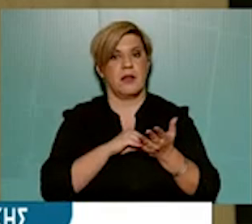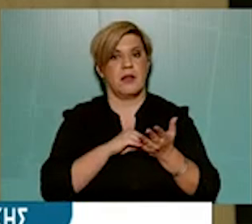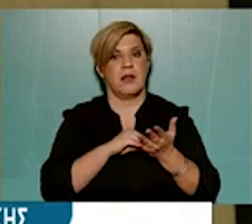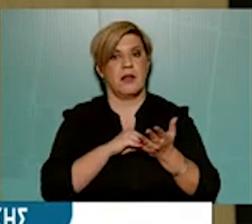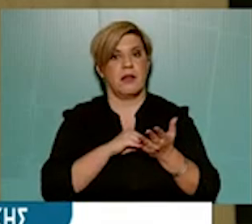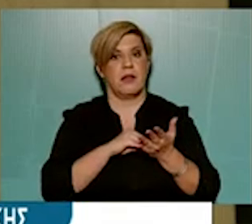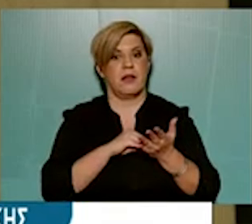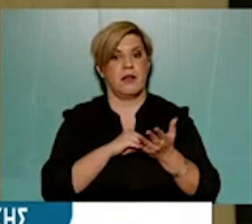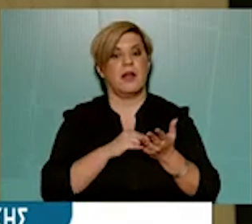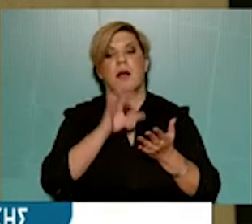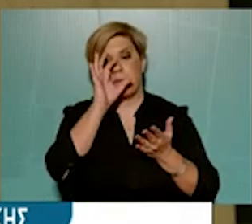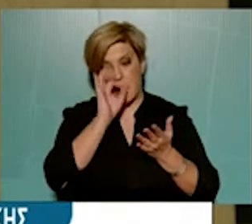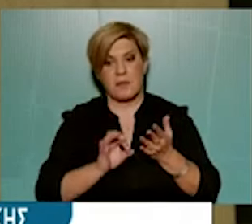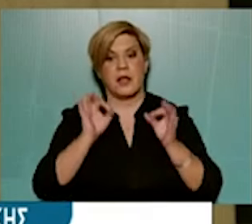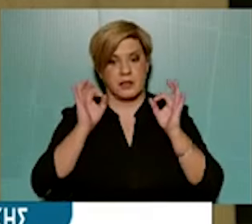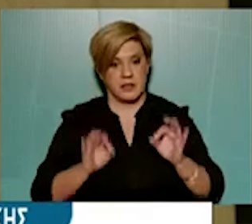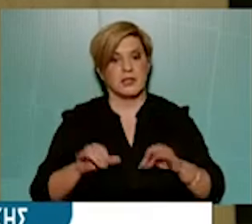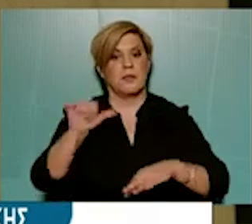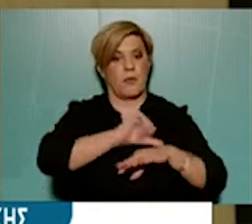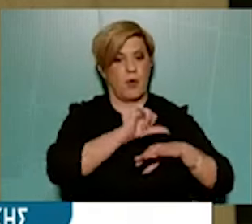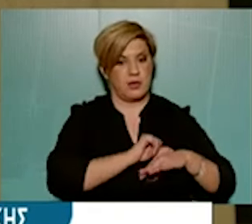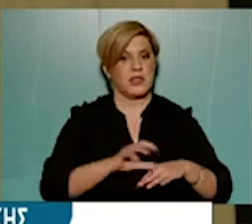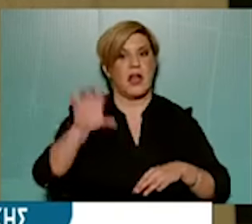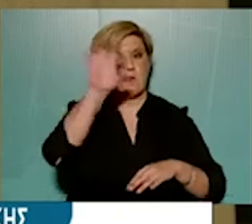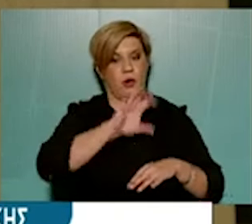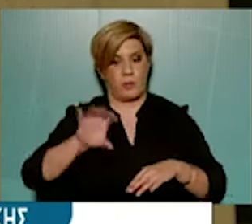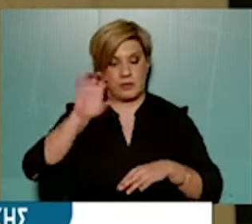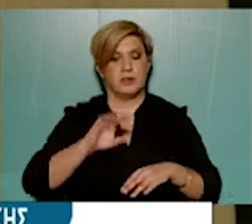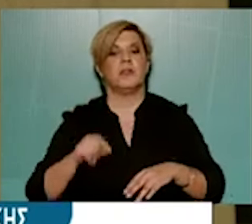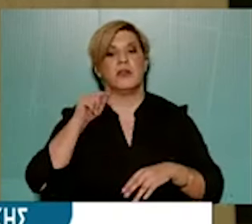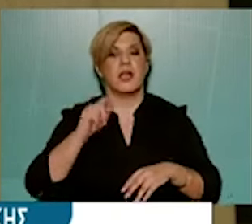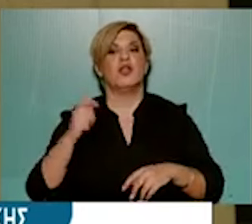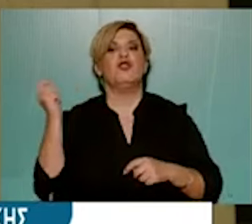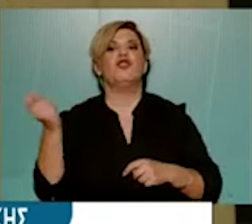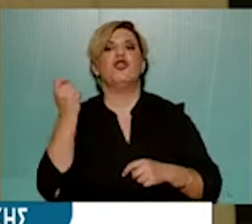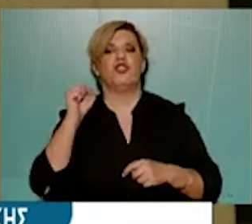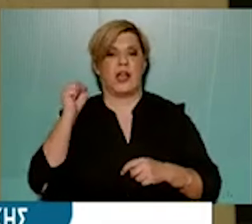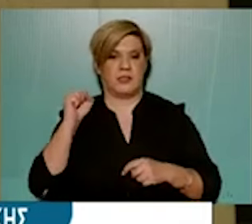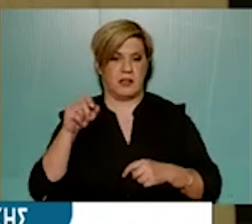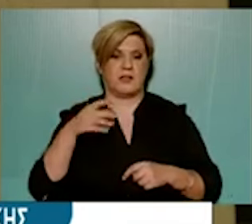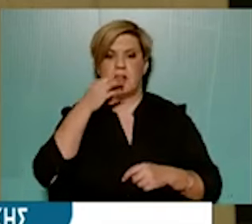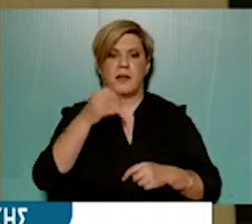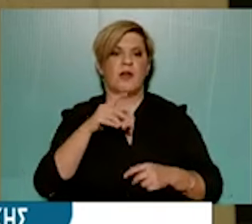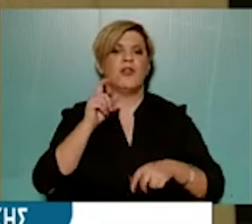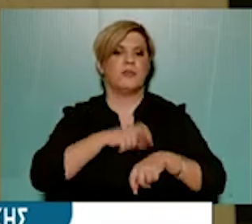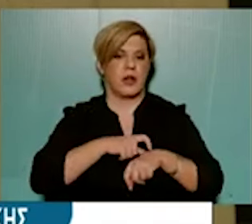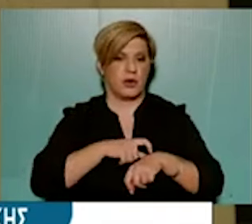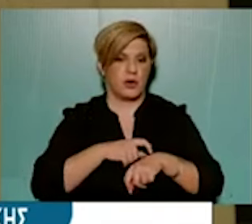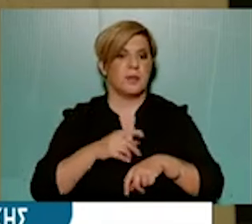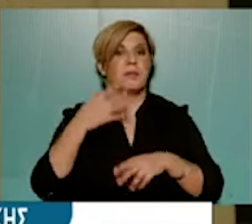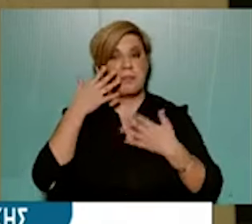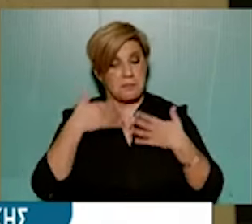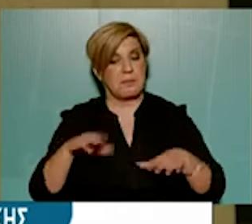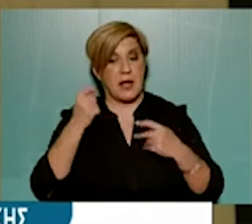που πραγματικά σε πόλεις όντως της Ευρώπης και σοσιαλιστικές πόλεις, δεν θα αναφέρω τώρα γιατί δεν υπάρχει χρόνος, που